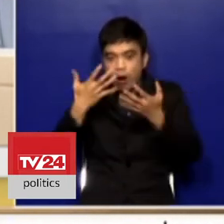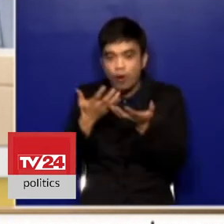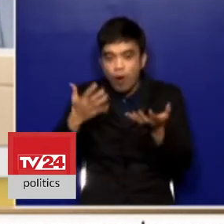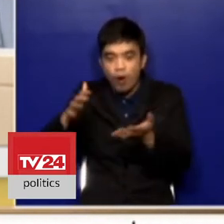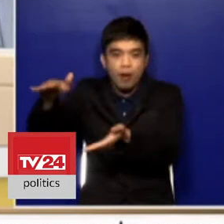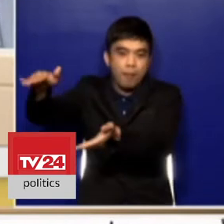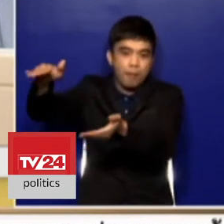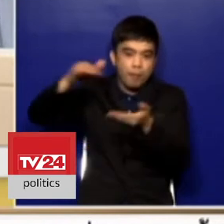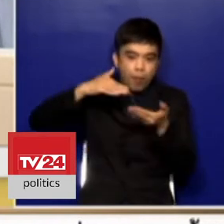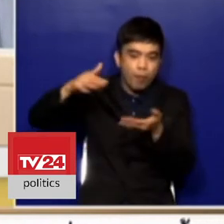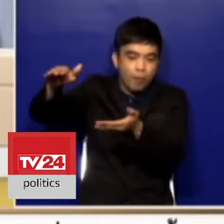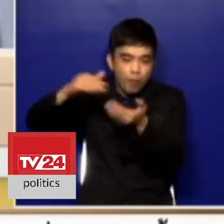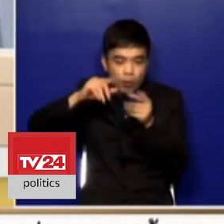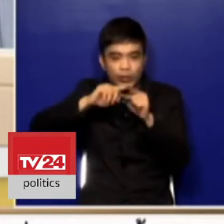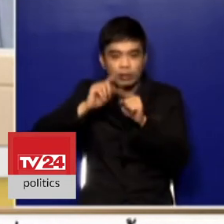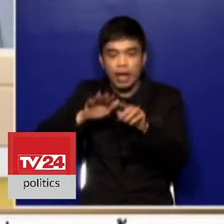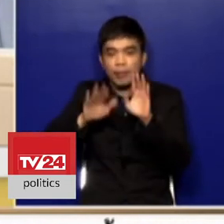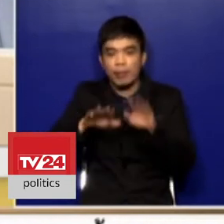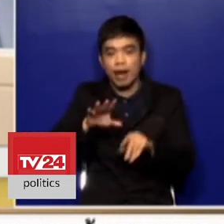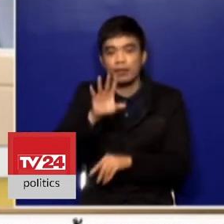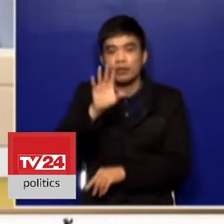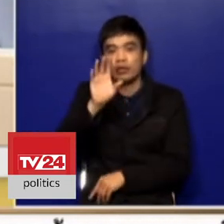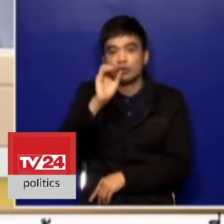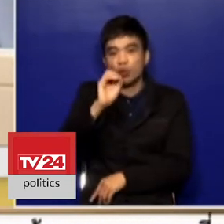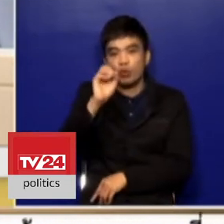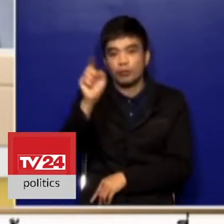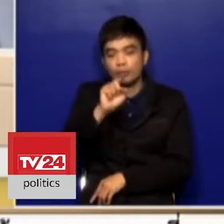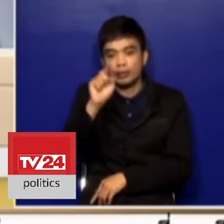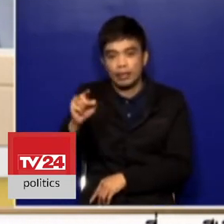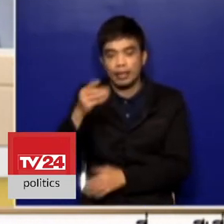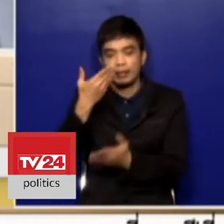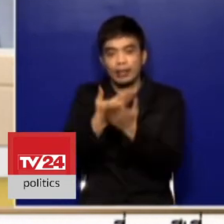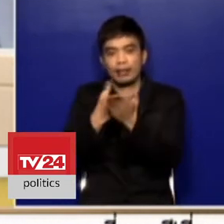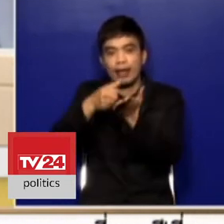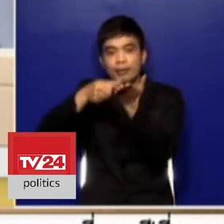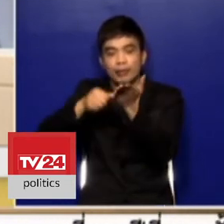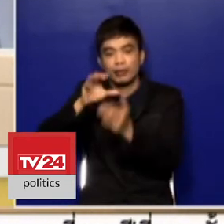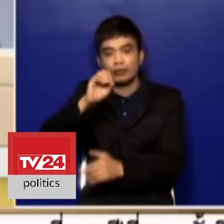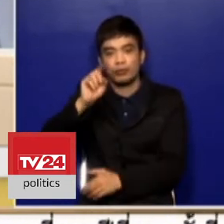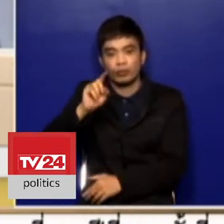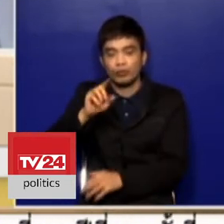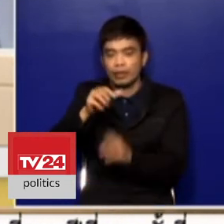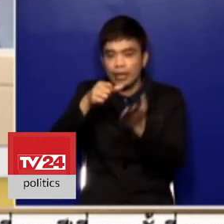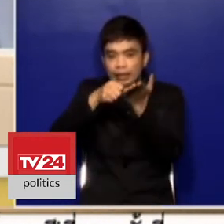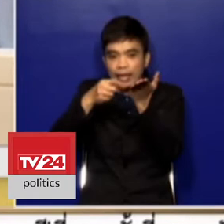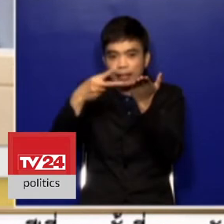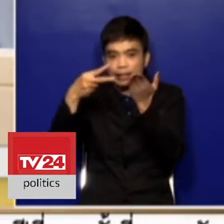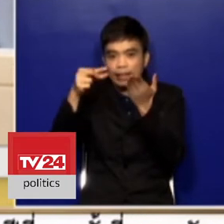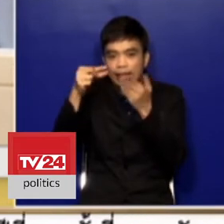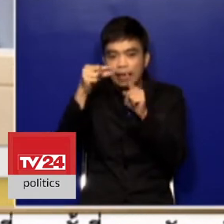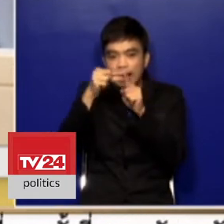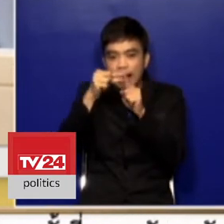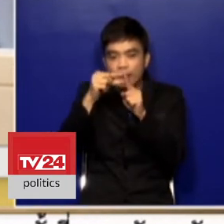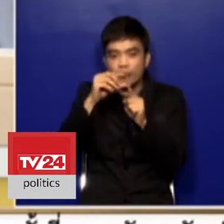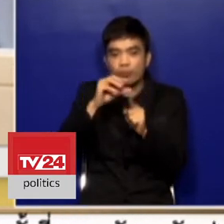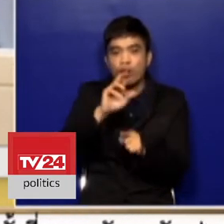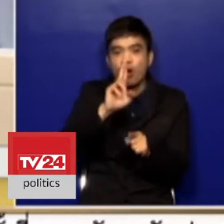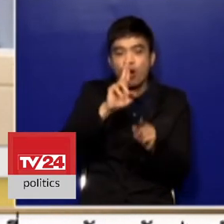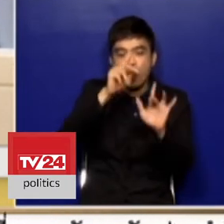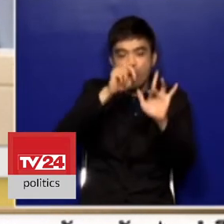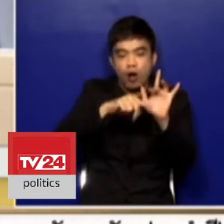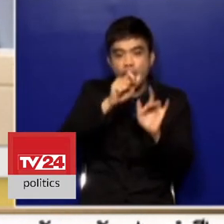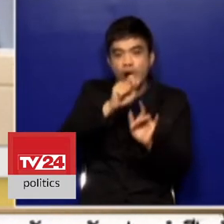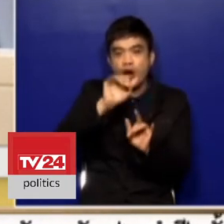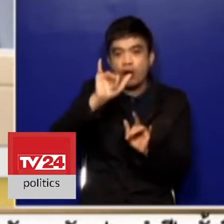สำเร็จรูปให้เป็นร้อยละ 0ซึ่งดิฉันได้เสนอให้จัดคำว่าร้อยละ 0ออกแล้วแทนด้วยคำว่าที่เหมาะ